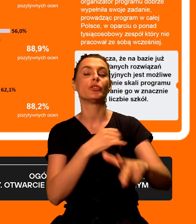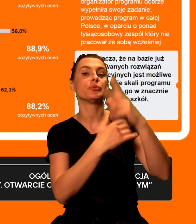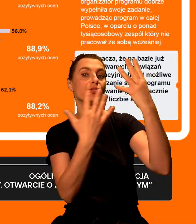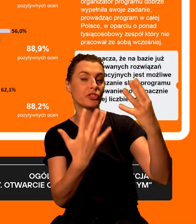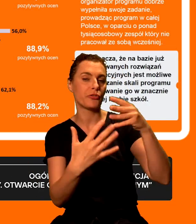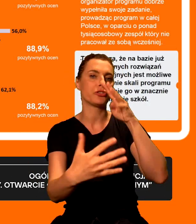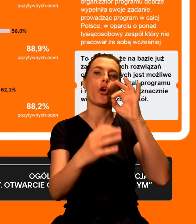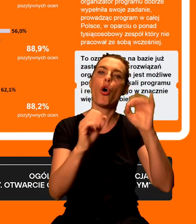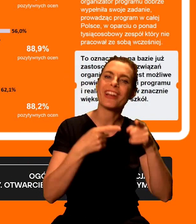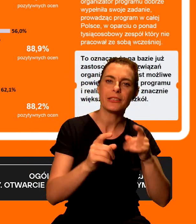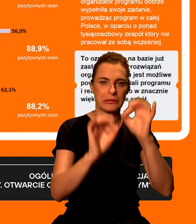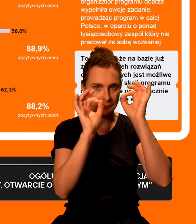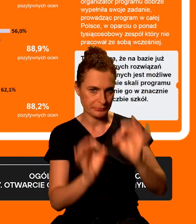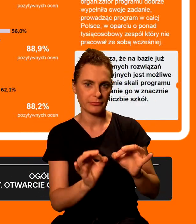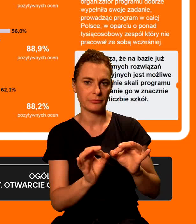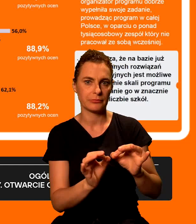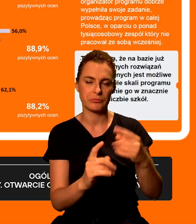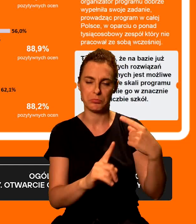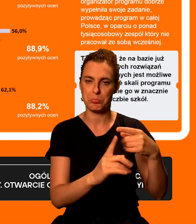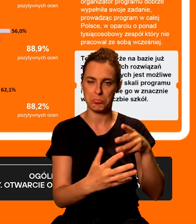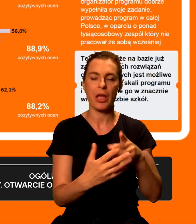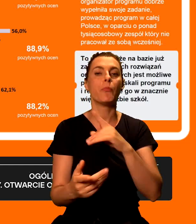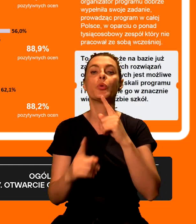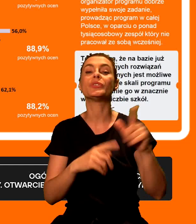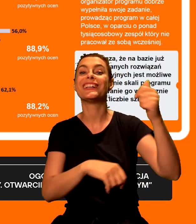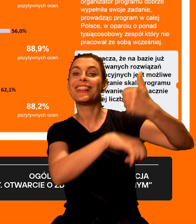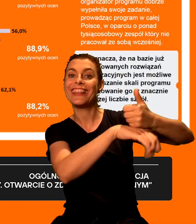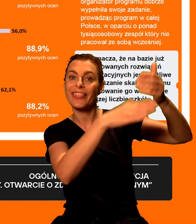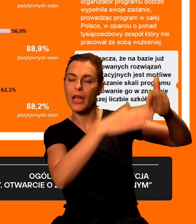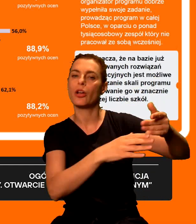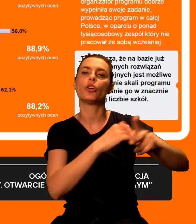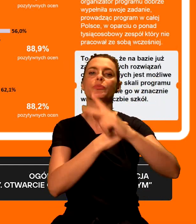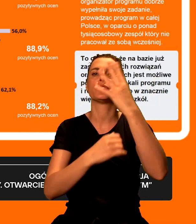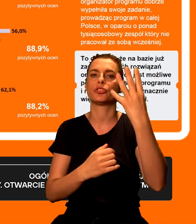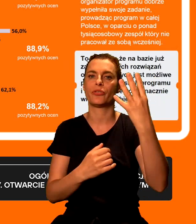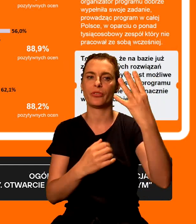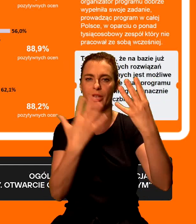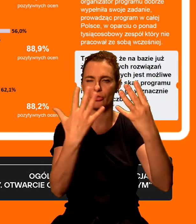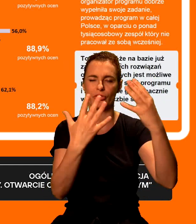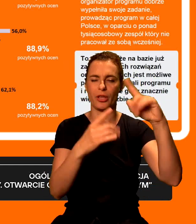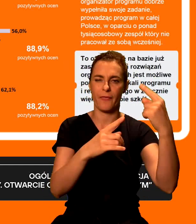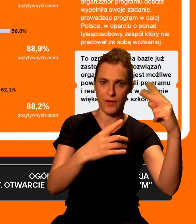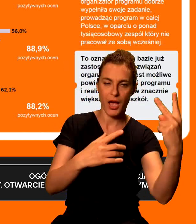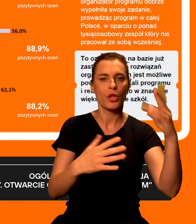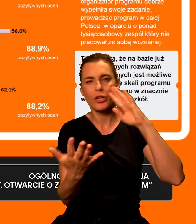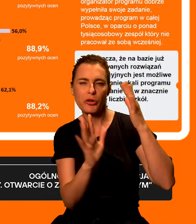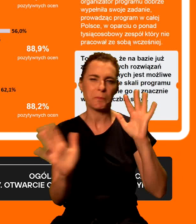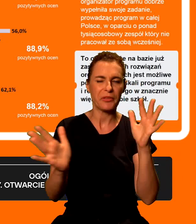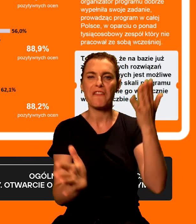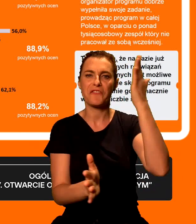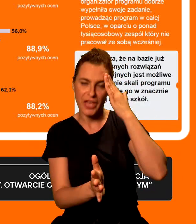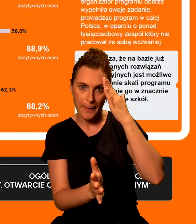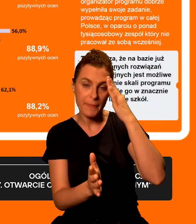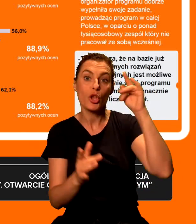ocenia organizację i wsparcie lidera dobrze ocenia 88,2%. Można powiedzieć tak, ok, czyli wiemy, że ten